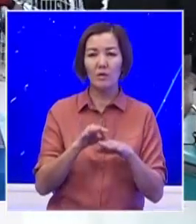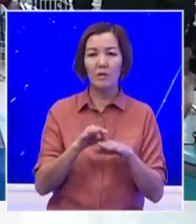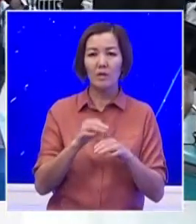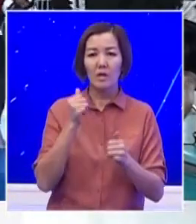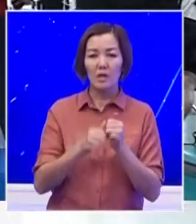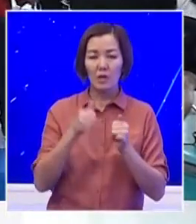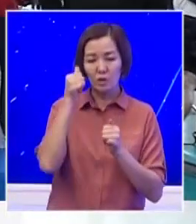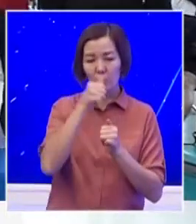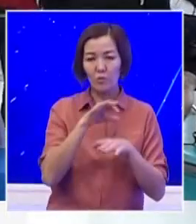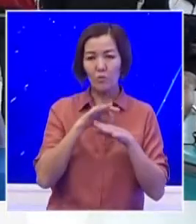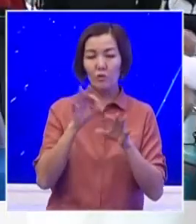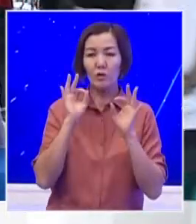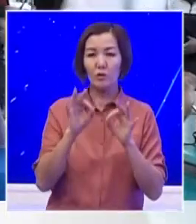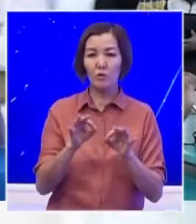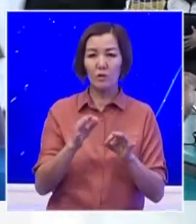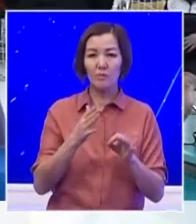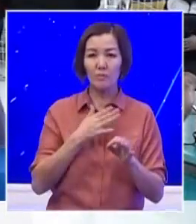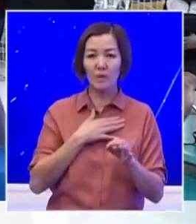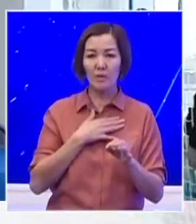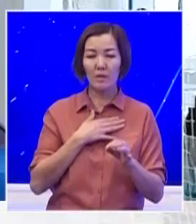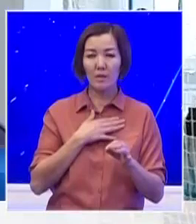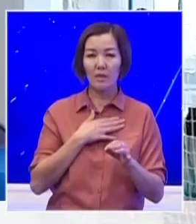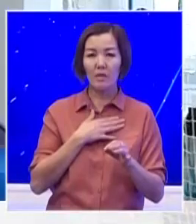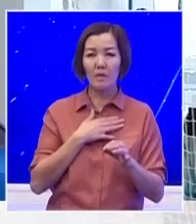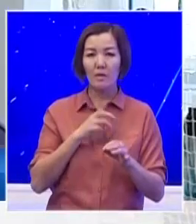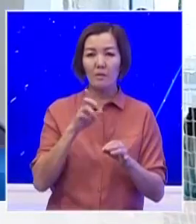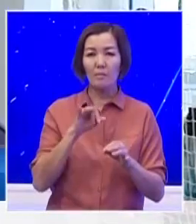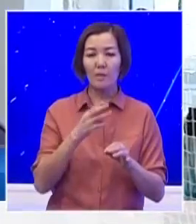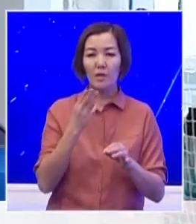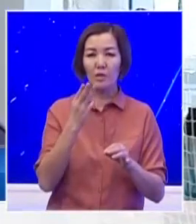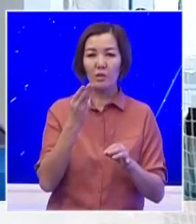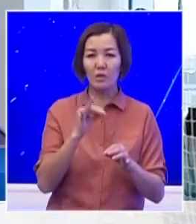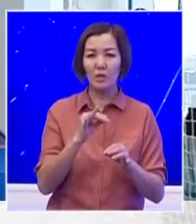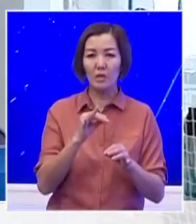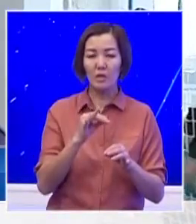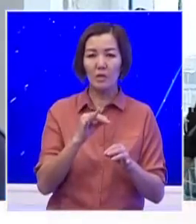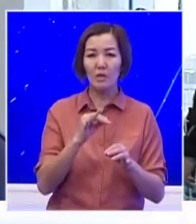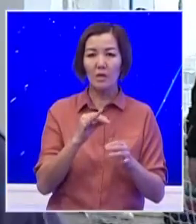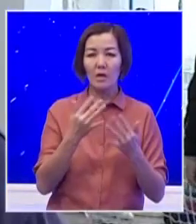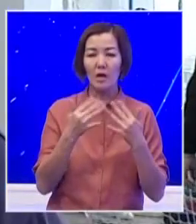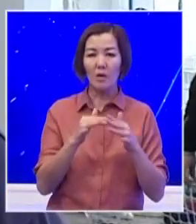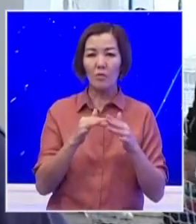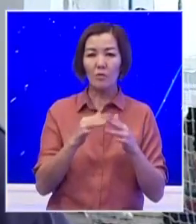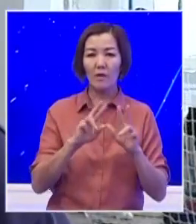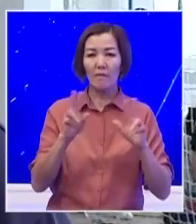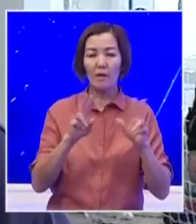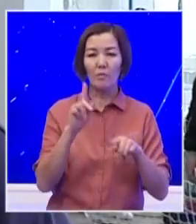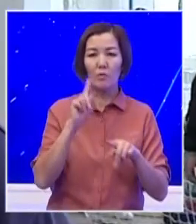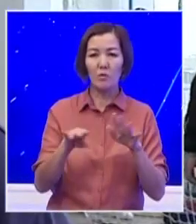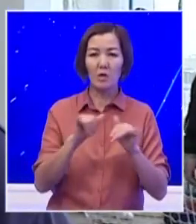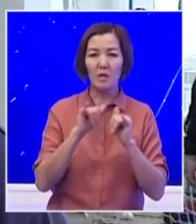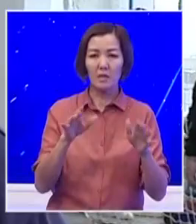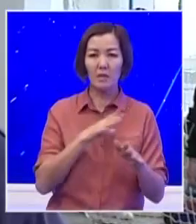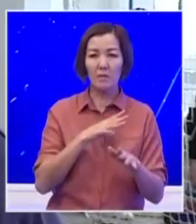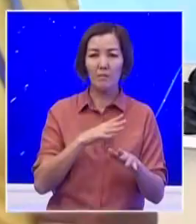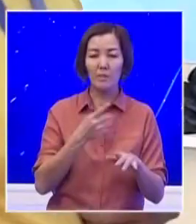жылда жасап өруге болады деп ойлаймын. Аға енді бір аунап жатқан шығар деп ойлаймын. Біз Башиде волейбол өте қатты дамыған. Бәрі ойнайды деп ойлаймын. Сол тартымыз бірінші орын